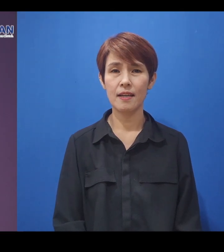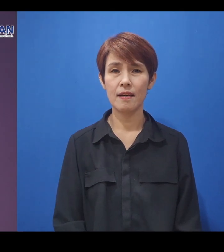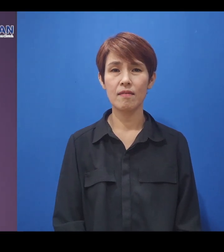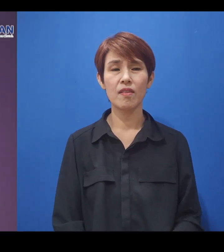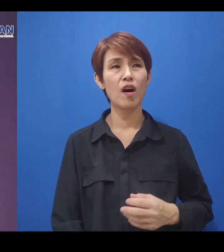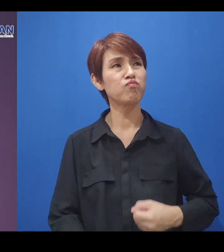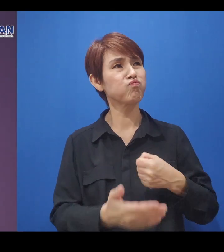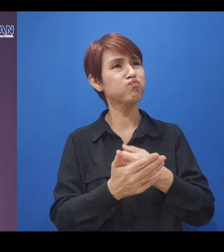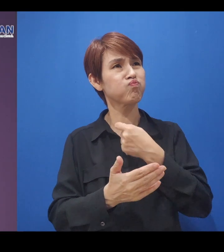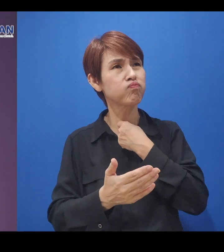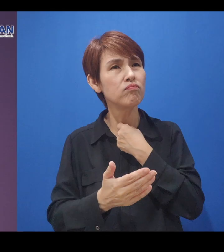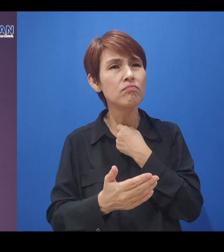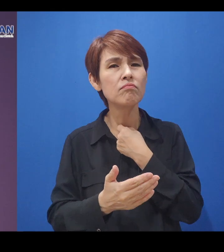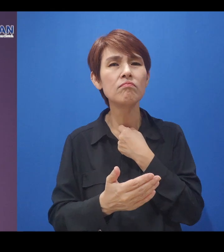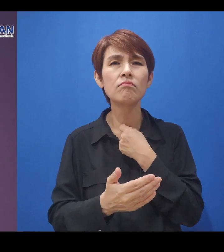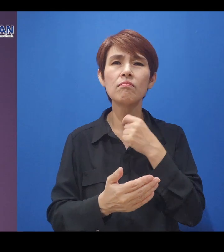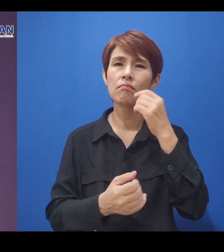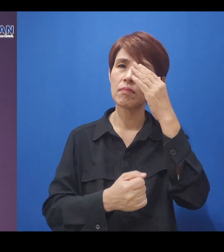하는 게 아니에요.